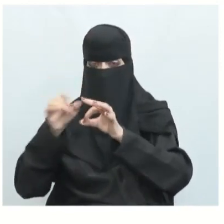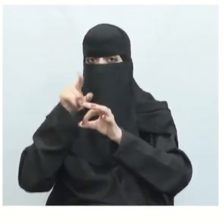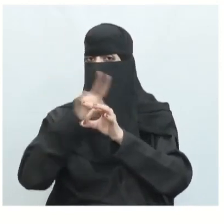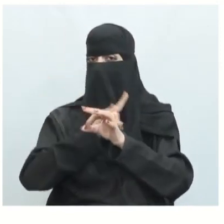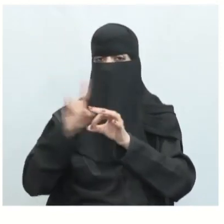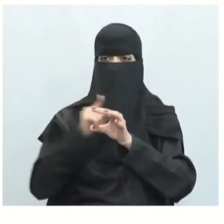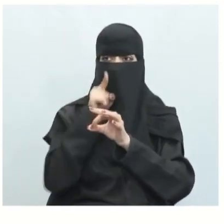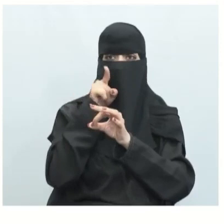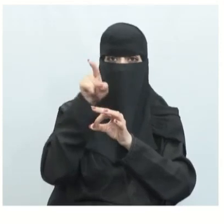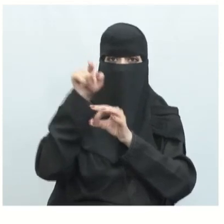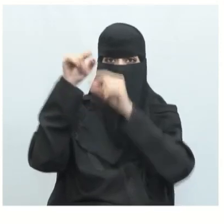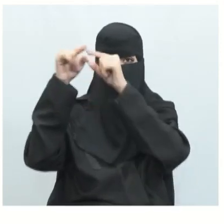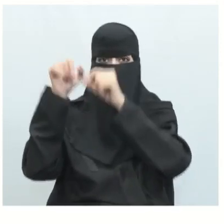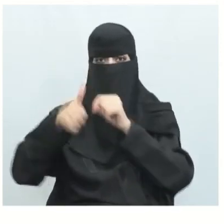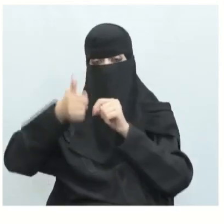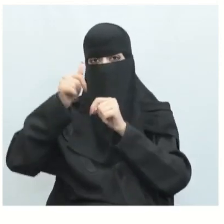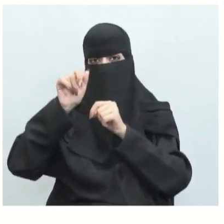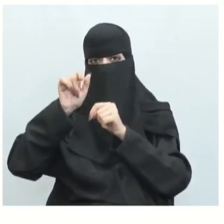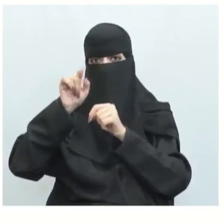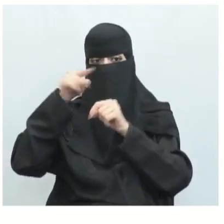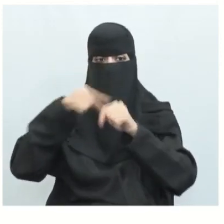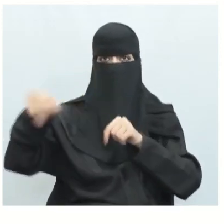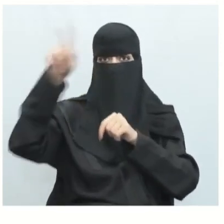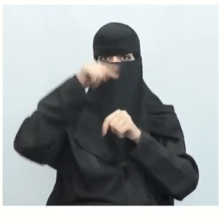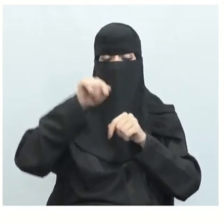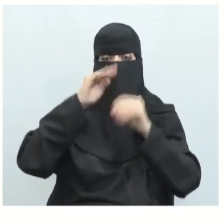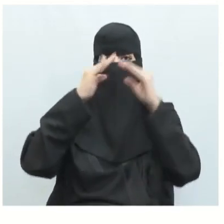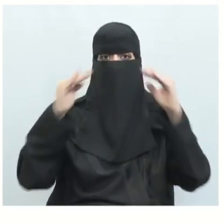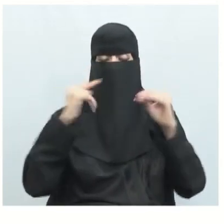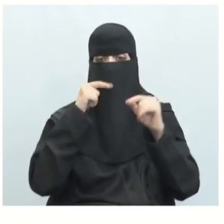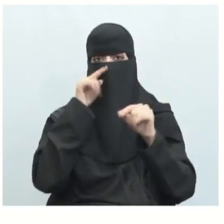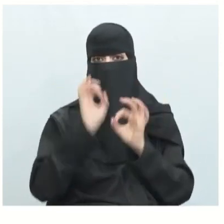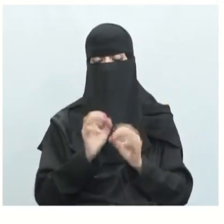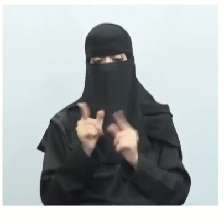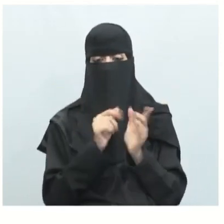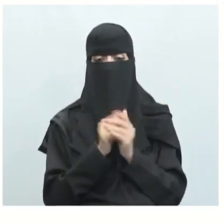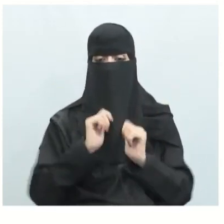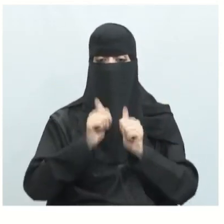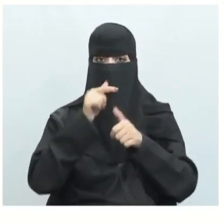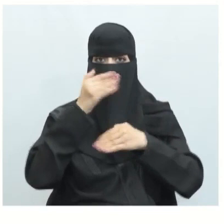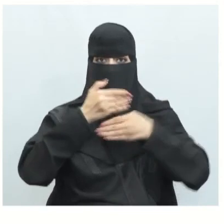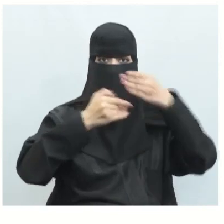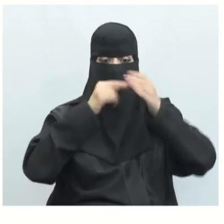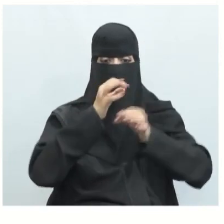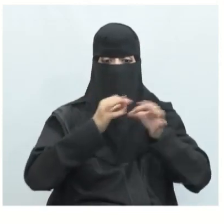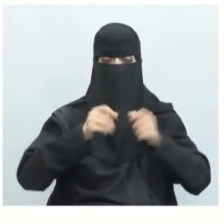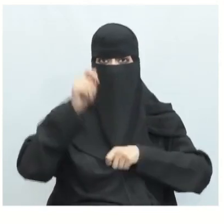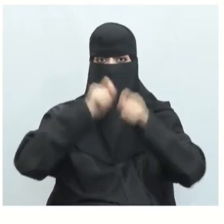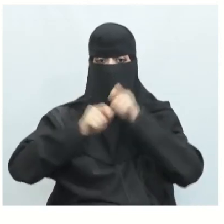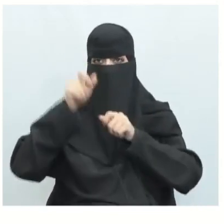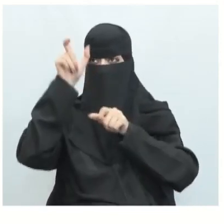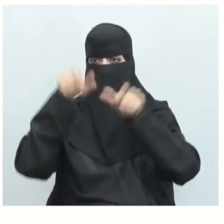وليس بالضروره ان اي مخطط يكون شجره ومع ذلك يمكن بناء المخططات باستخدام